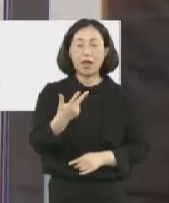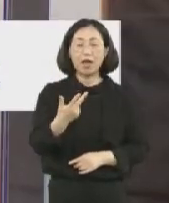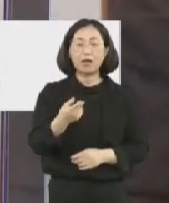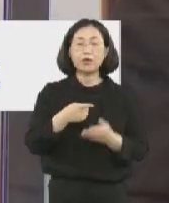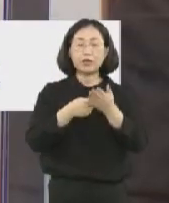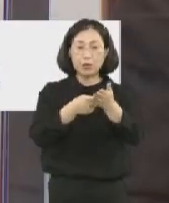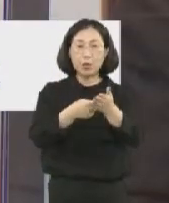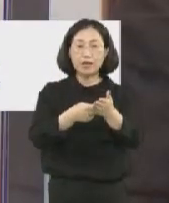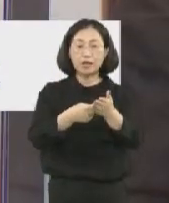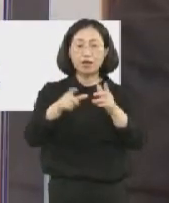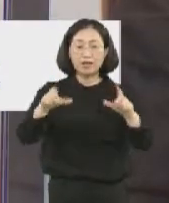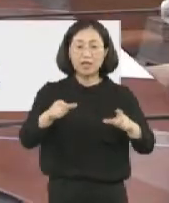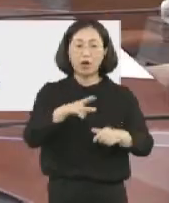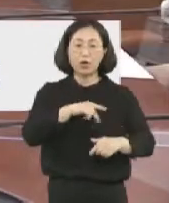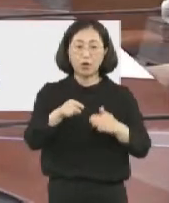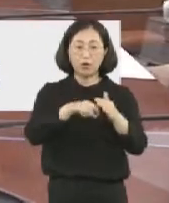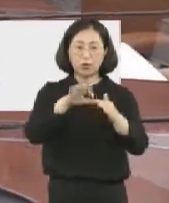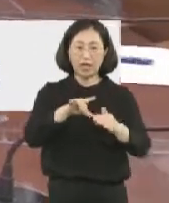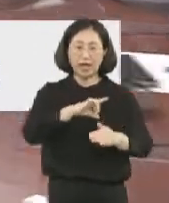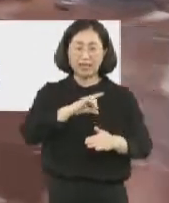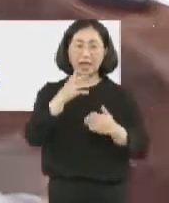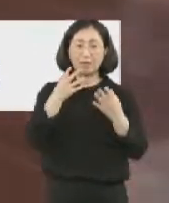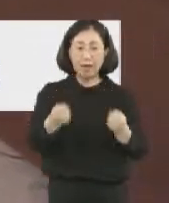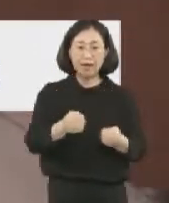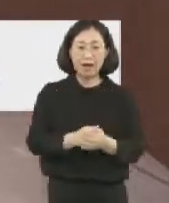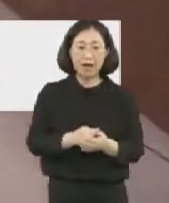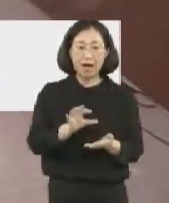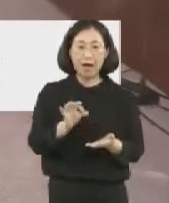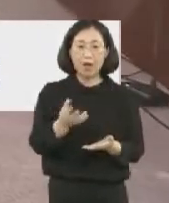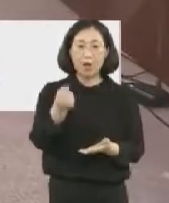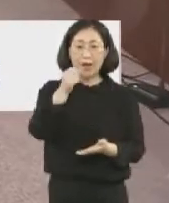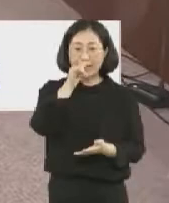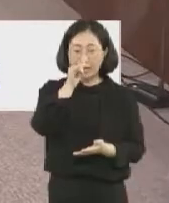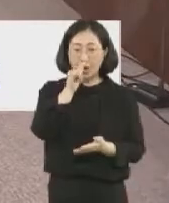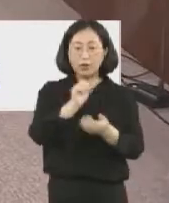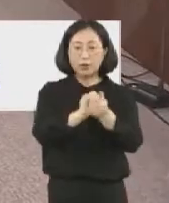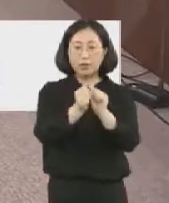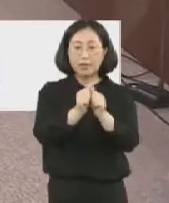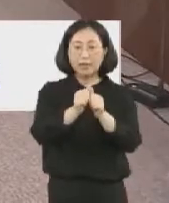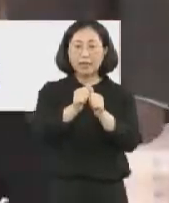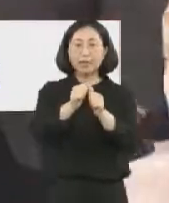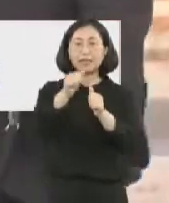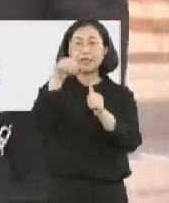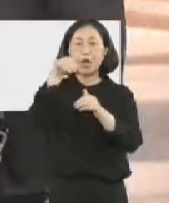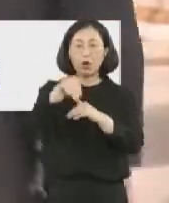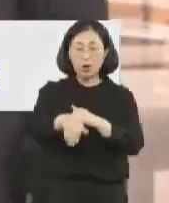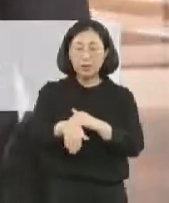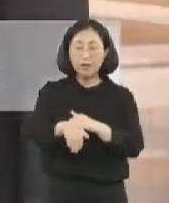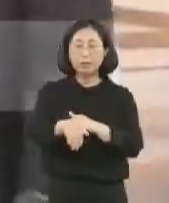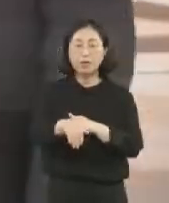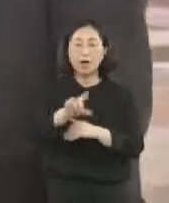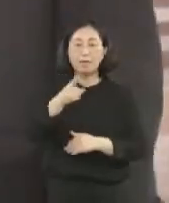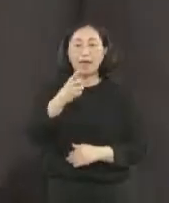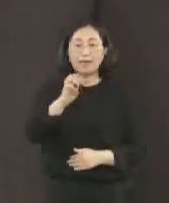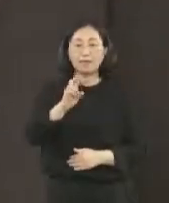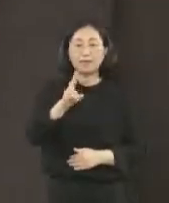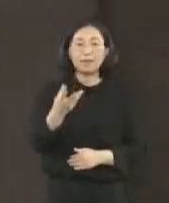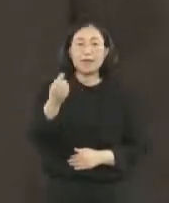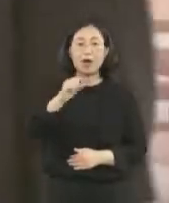지역 의원 중 재산이 가장 많았지만 보유하고 있던 비상장 주식이 저평가되면서